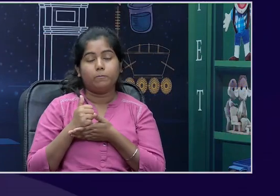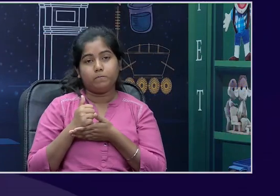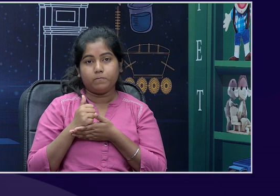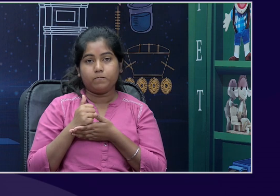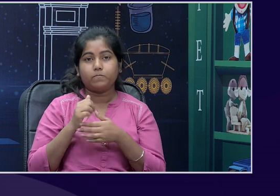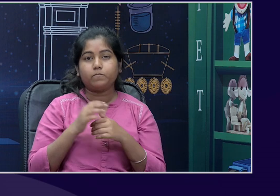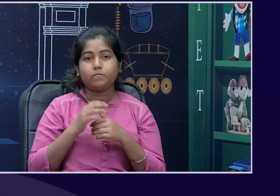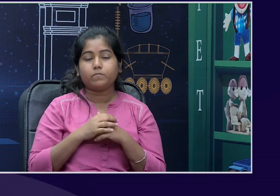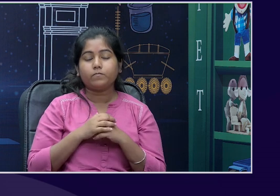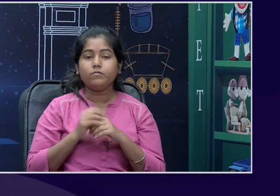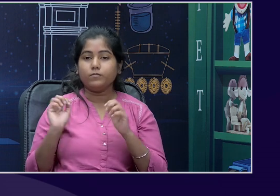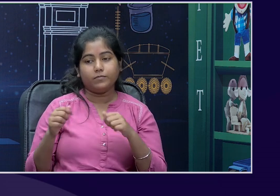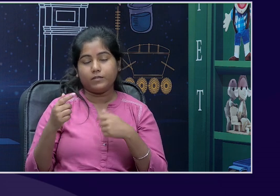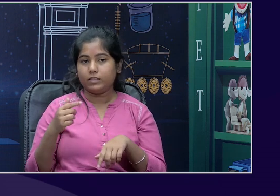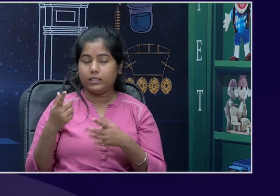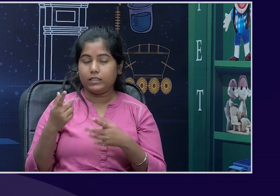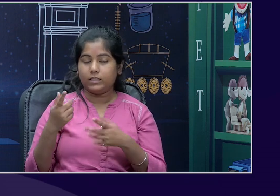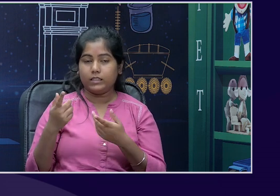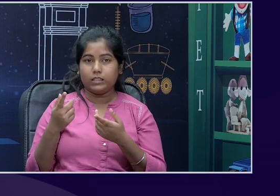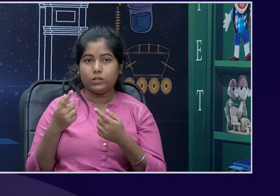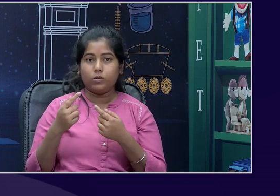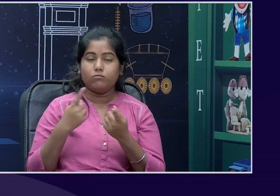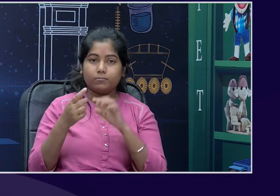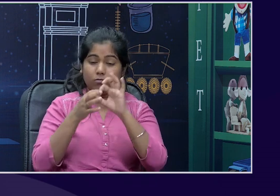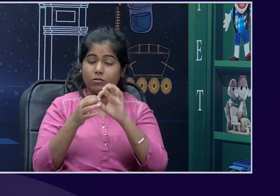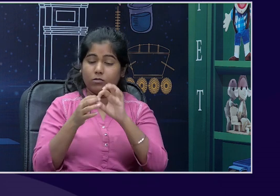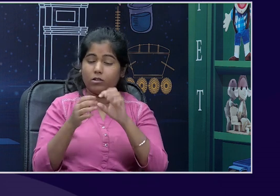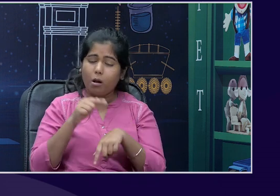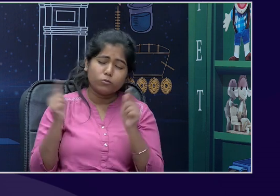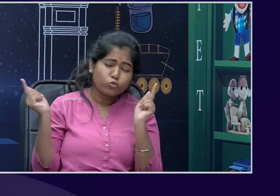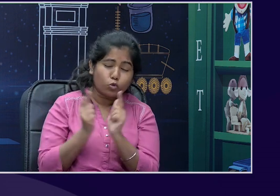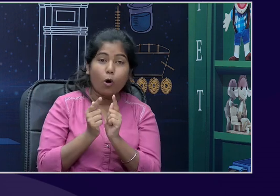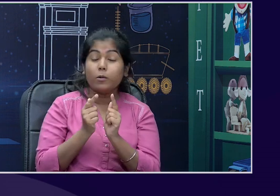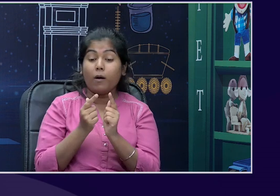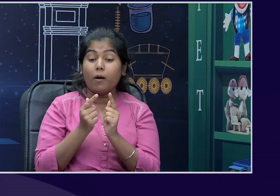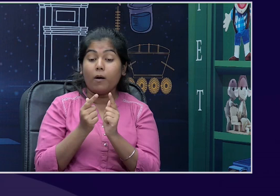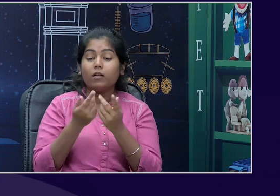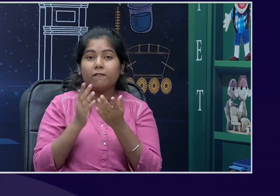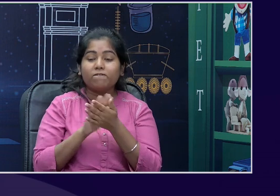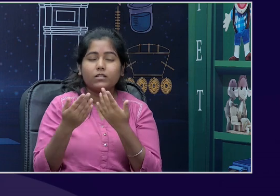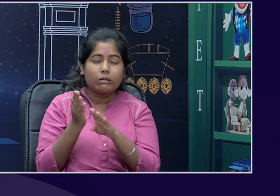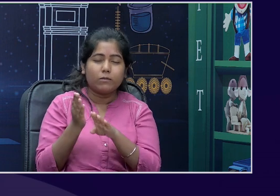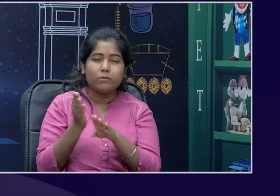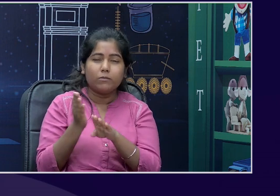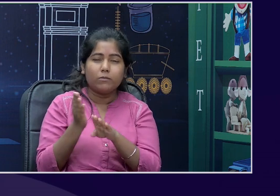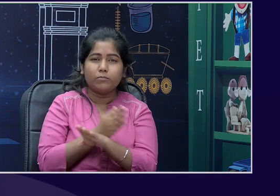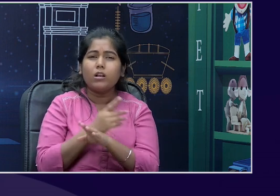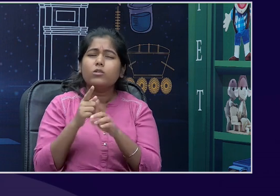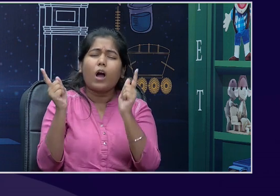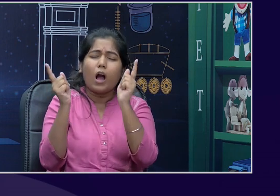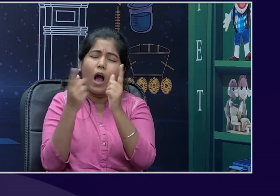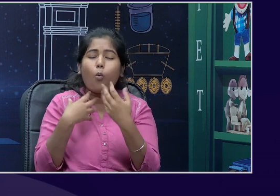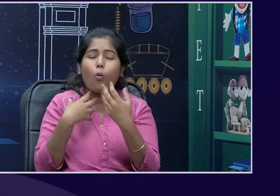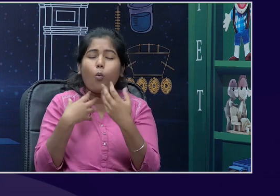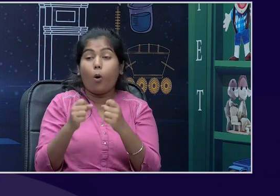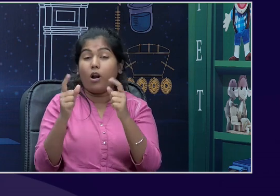जी तो सही, ये तो बात ही, हमारे पास समय बहुत कम है लेकिन जाते जाते एक और क्वेश्चन हम आपसे करना चाहेंगे, बहुत ही संक्षेप में उसका